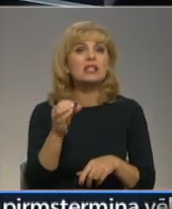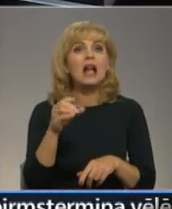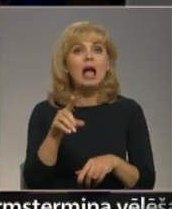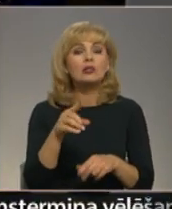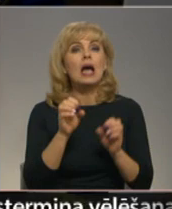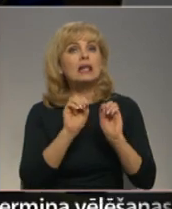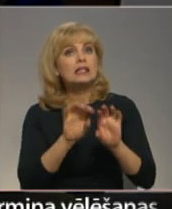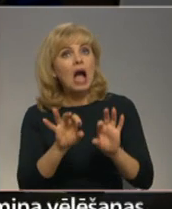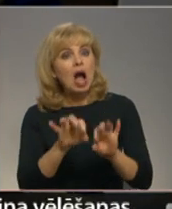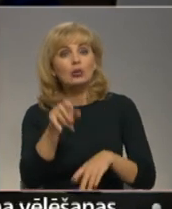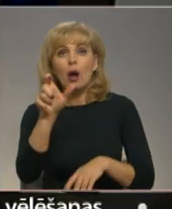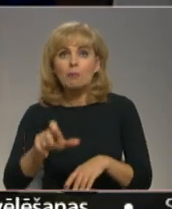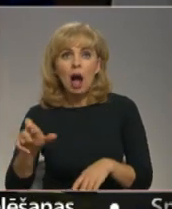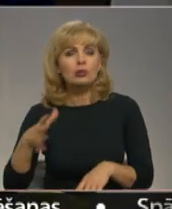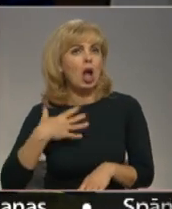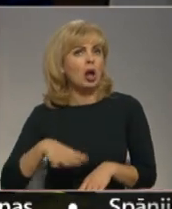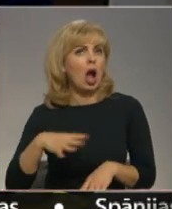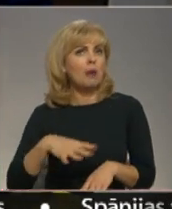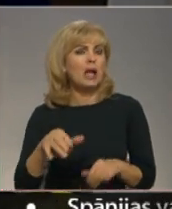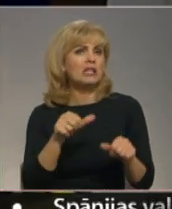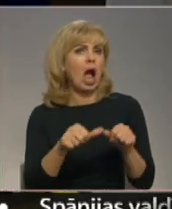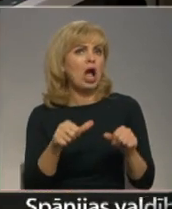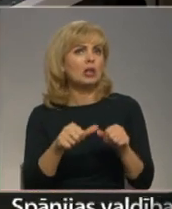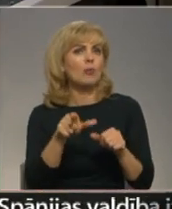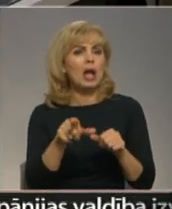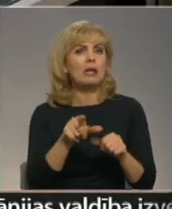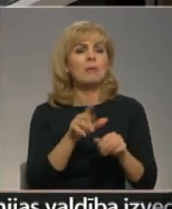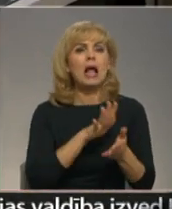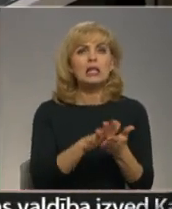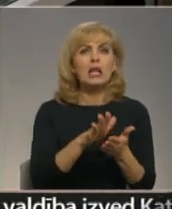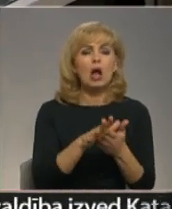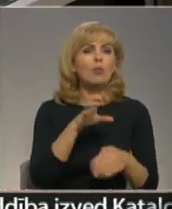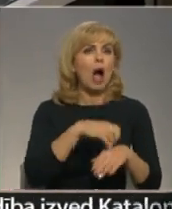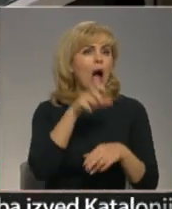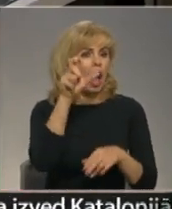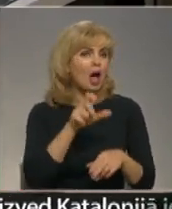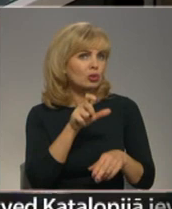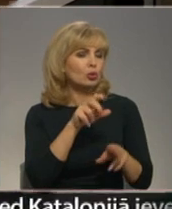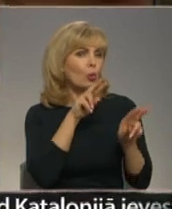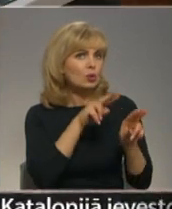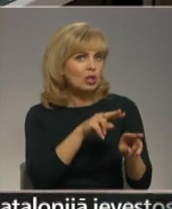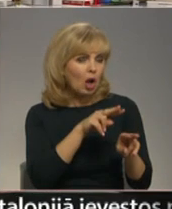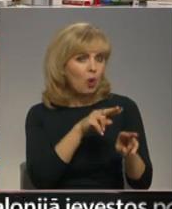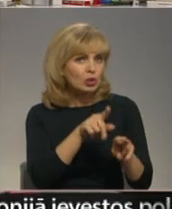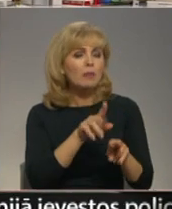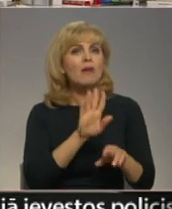lai skaidrotu pacientiem, kādēļ antibiotikas drīkst lietot tikai ārstu uzraudzībā un tikai pie noteiktām